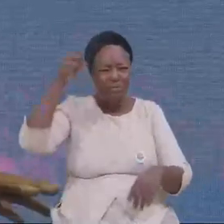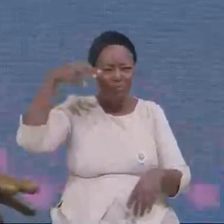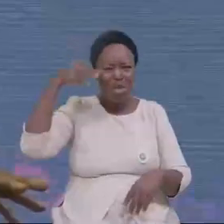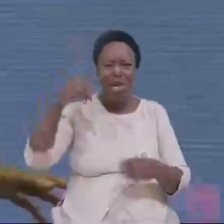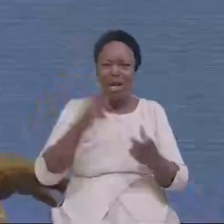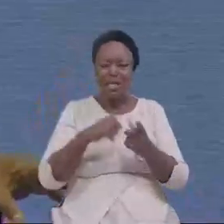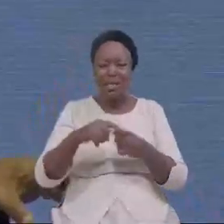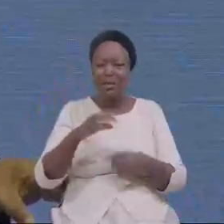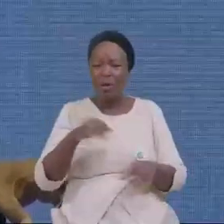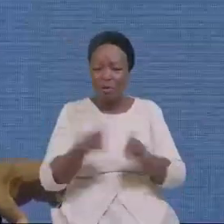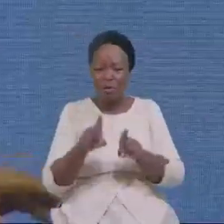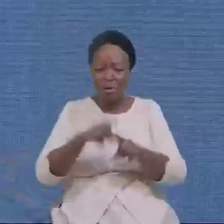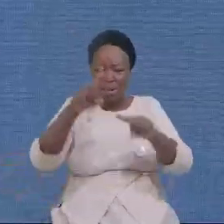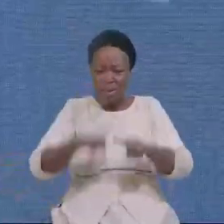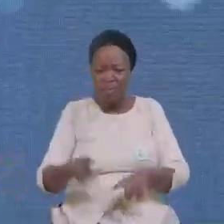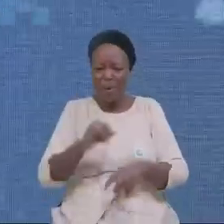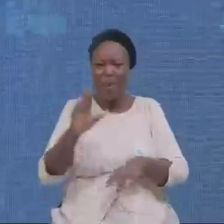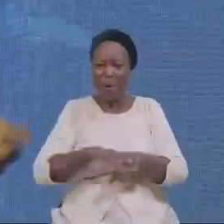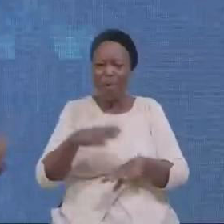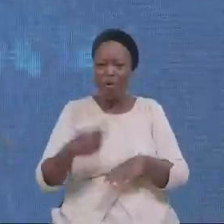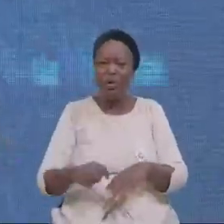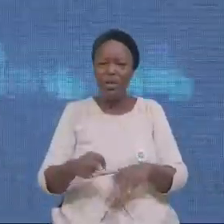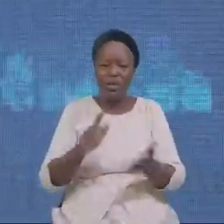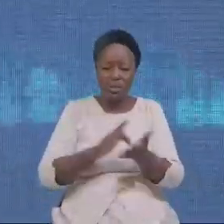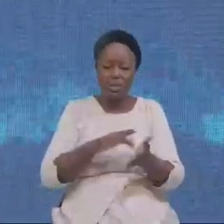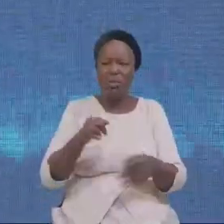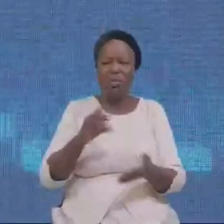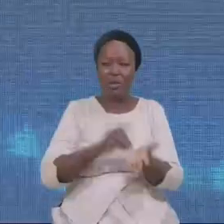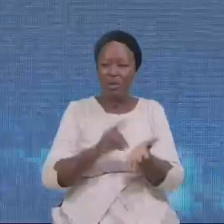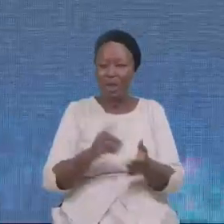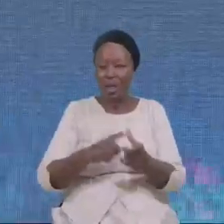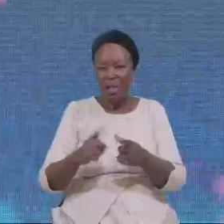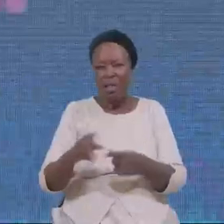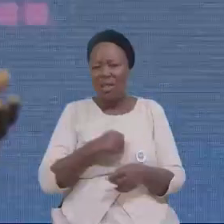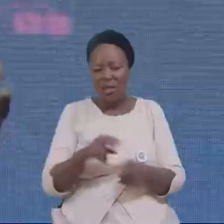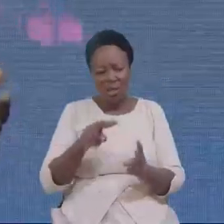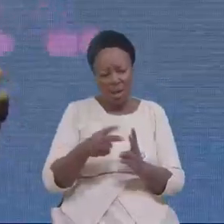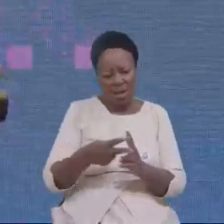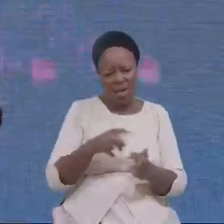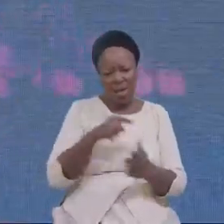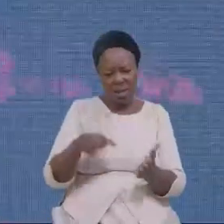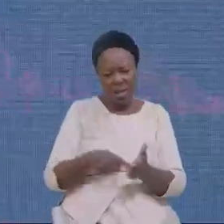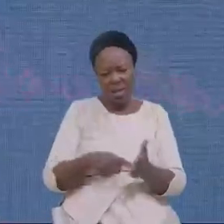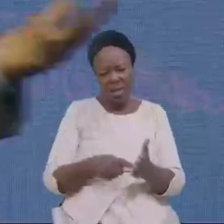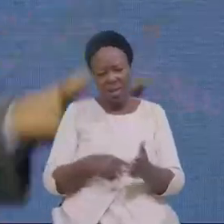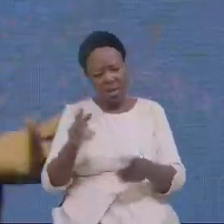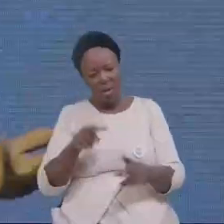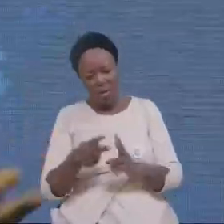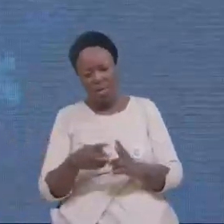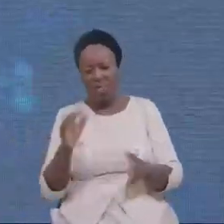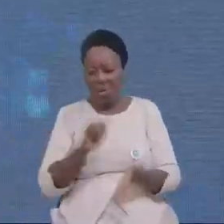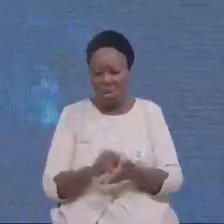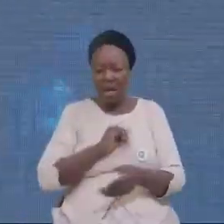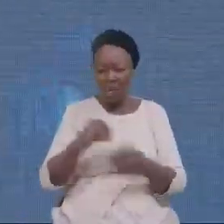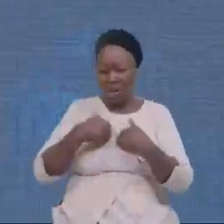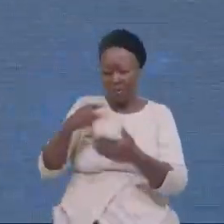et tu veux également compter sur les médicaments du docteur. Tu dis: soit ceci va marcher ou l'autre va marcher. Je vais avoir ceci,